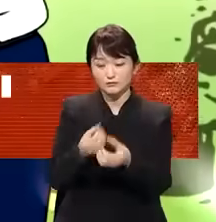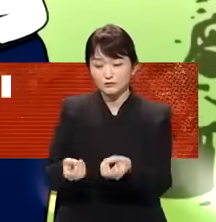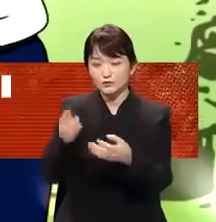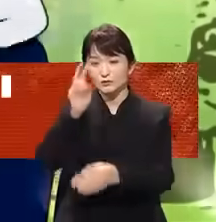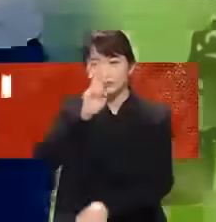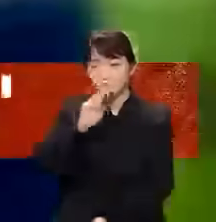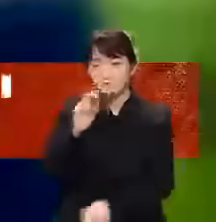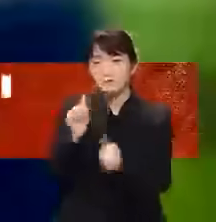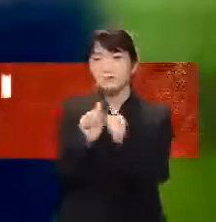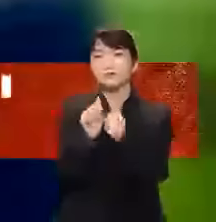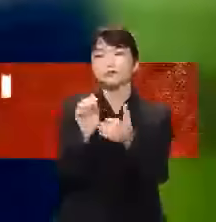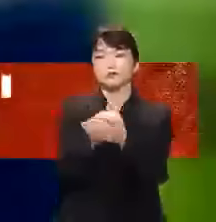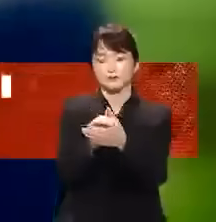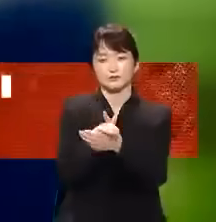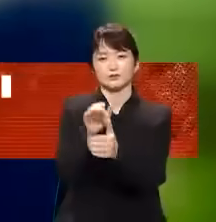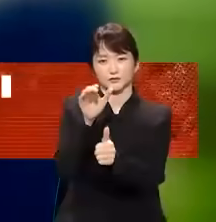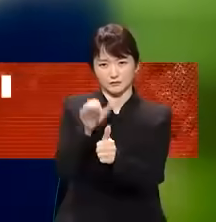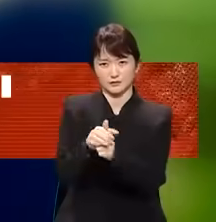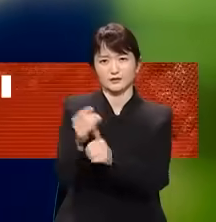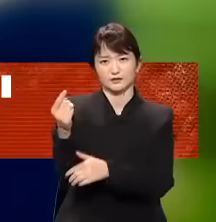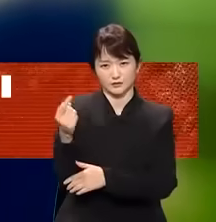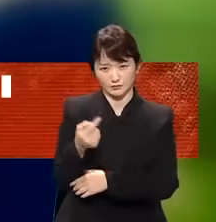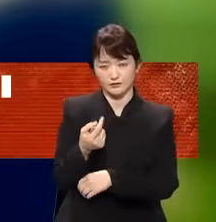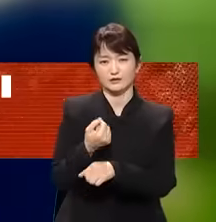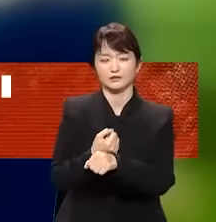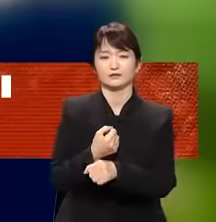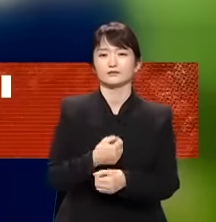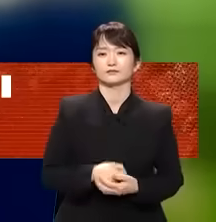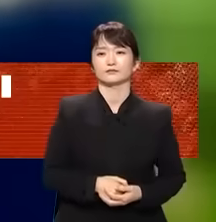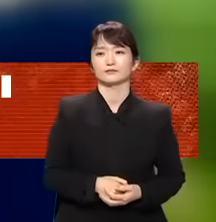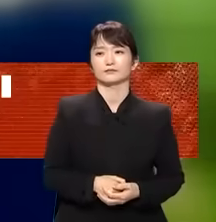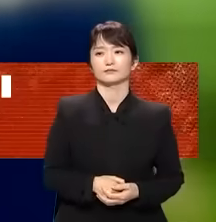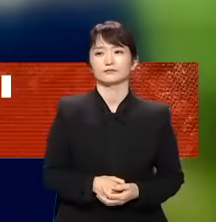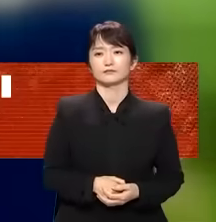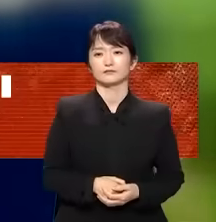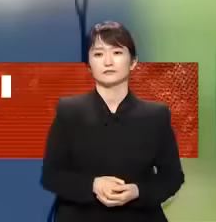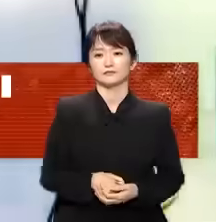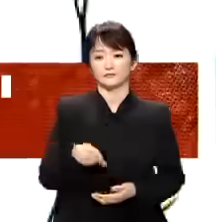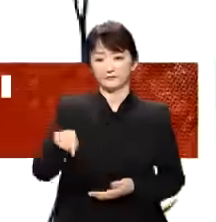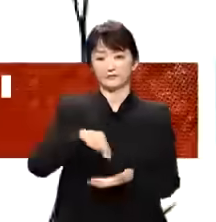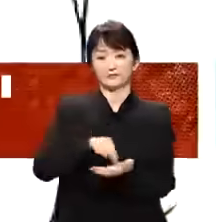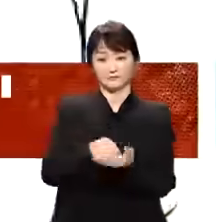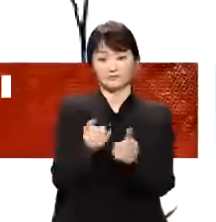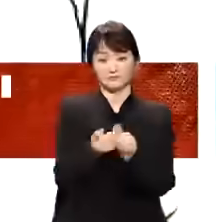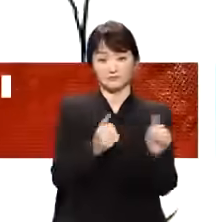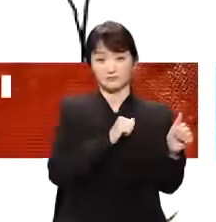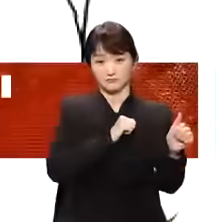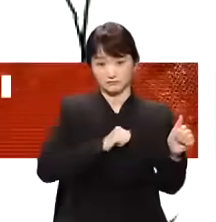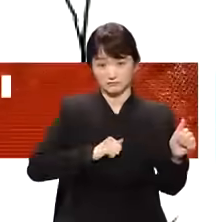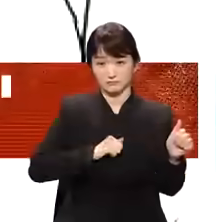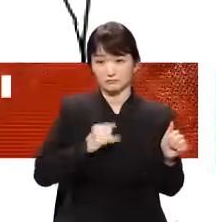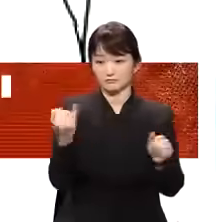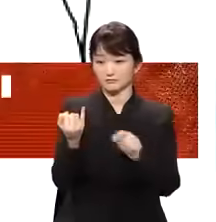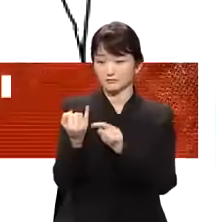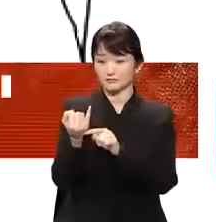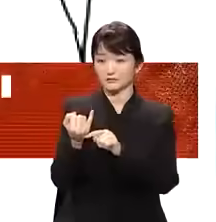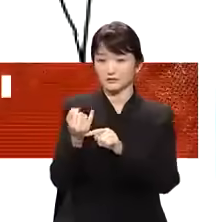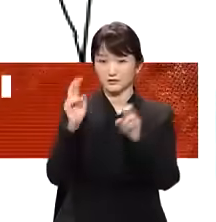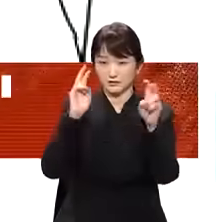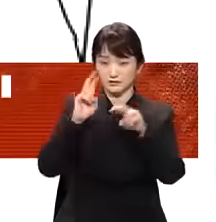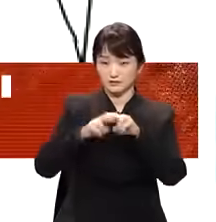남사친 전부 아내 남사친들이 다 한 거예요 근데 여기까지는 남편 잘 넘어갔는데 요즘에이 아내가 회사에 승진을